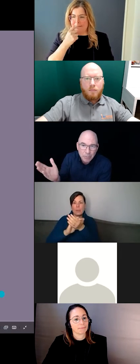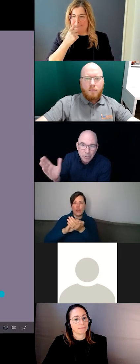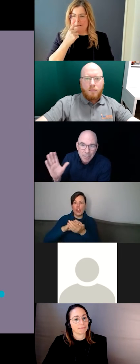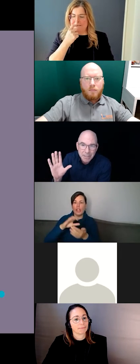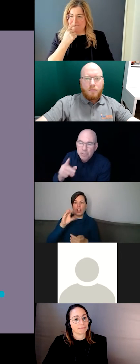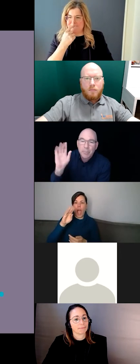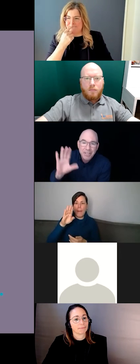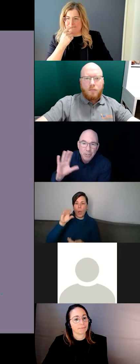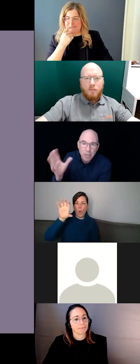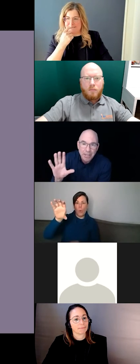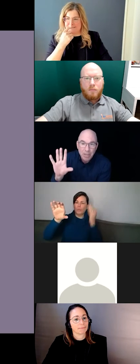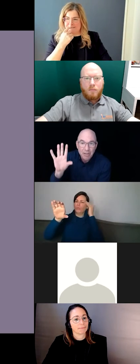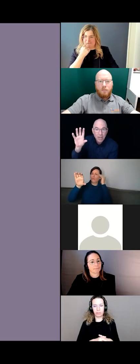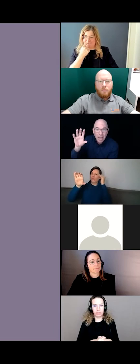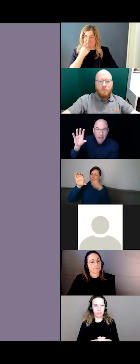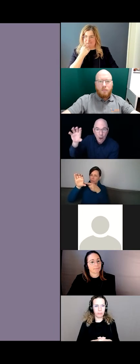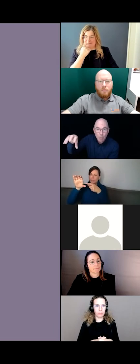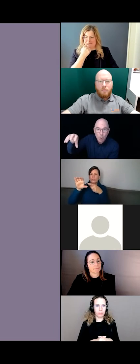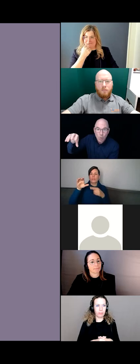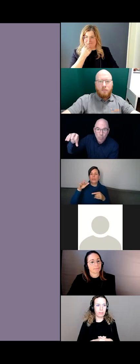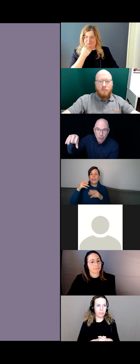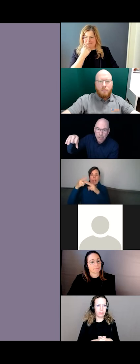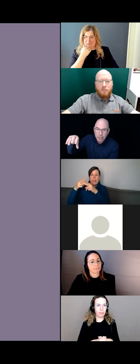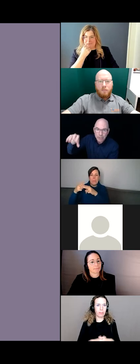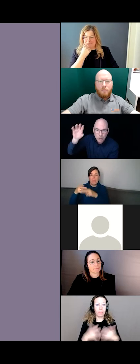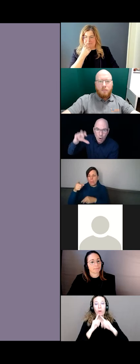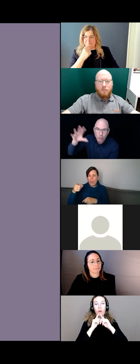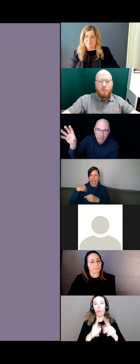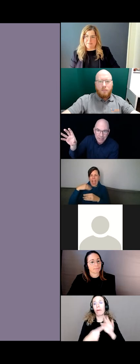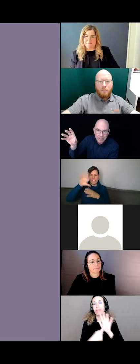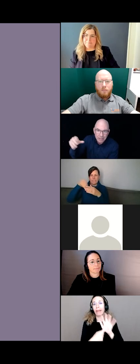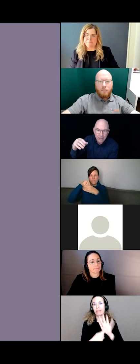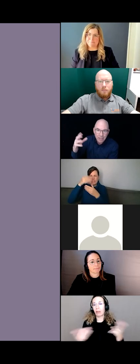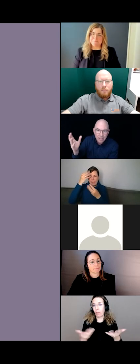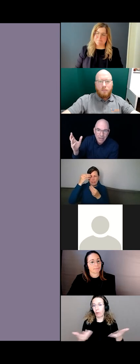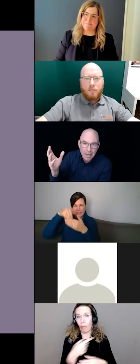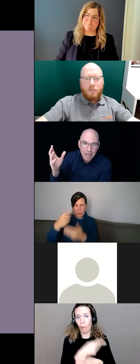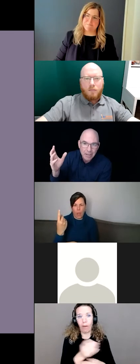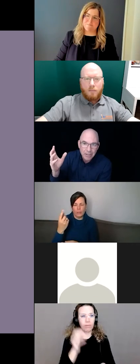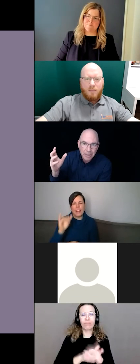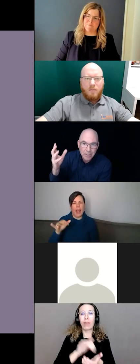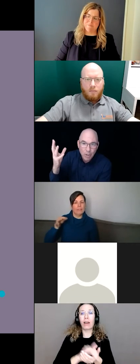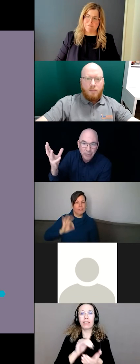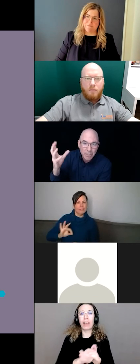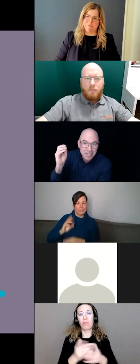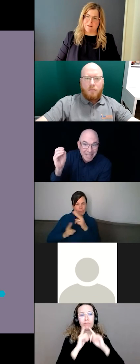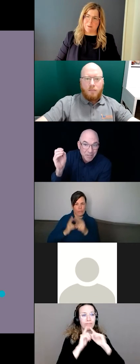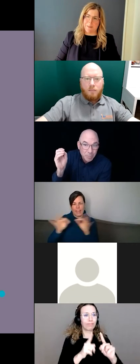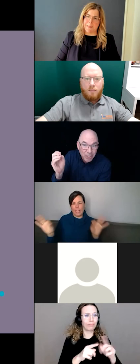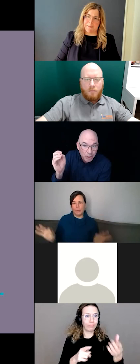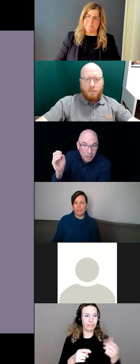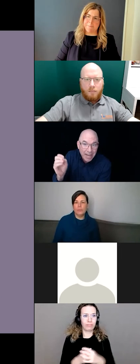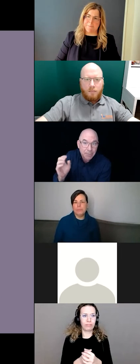Like you have a combo burger. C'est un exemple d'un langage universel. Donc,